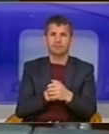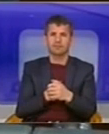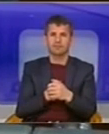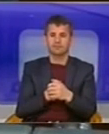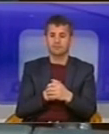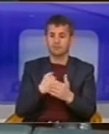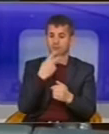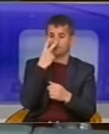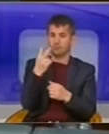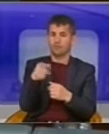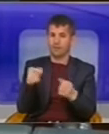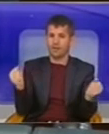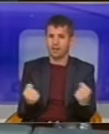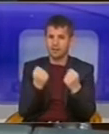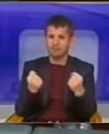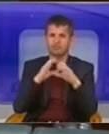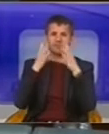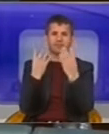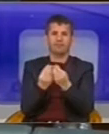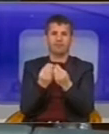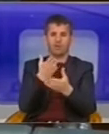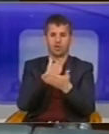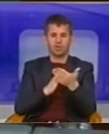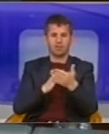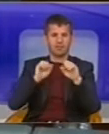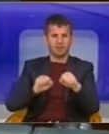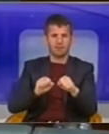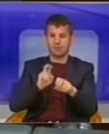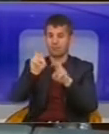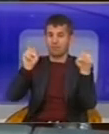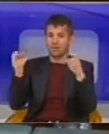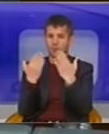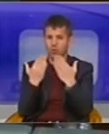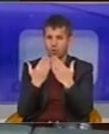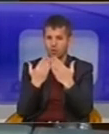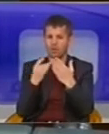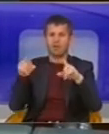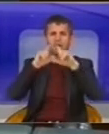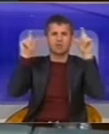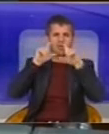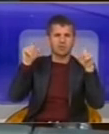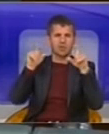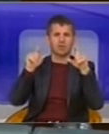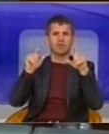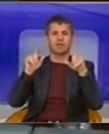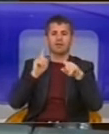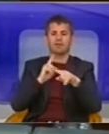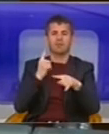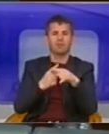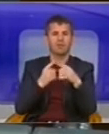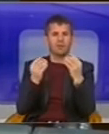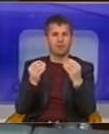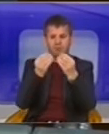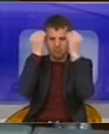Duke pas parasysh angazhimin e gjysmës së qeverisë në procesin mësimor në shumë institucione arsimore, mosmbajtja e mësimit